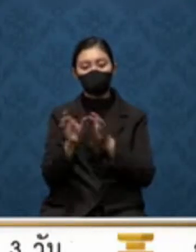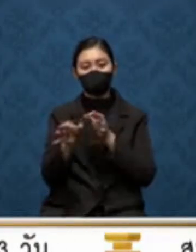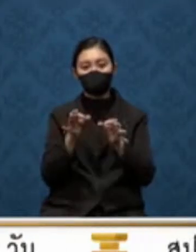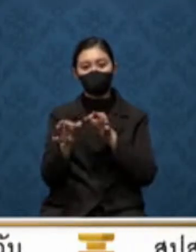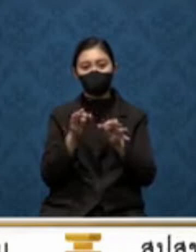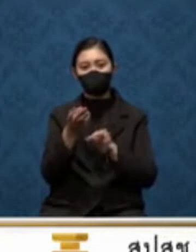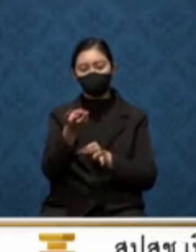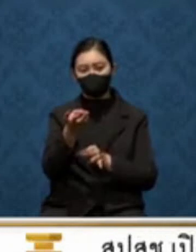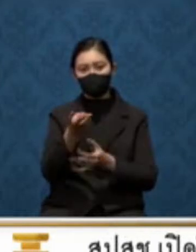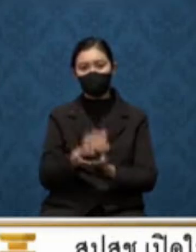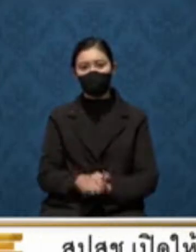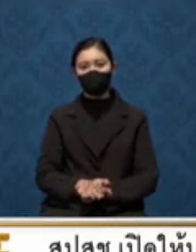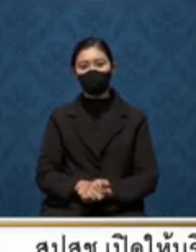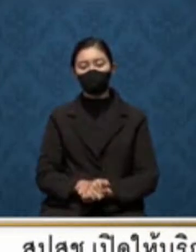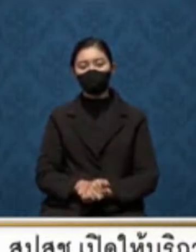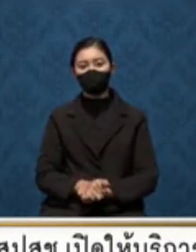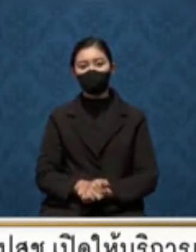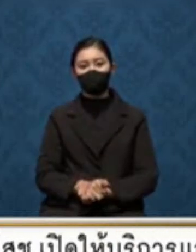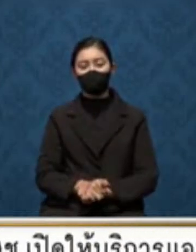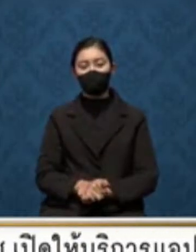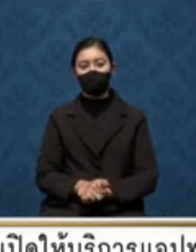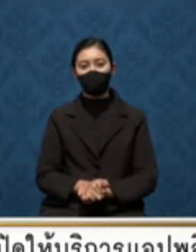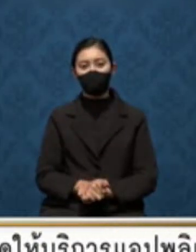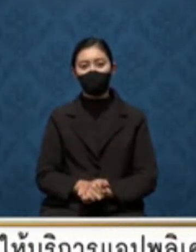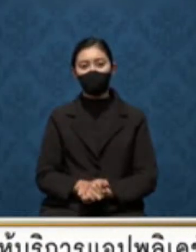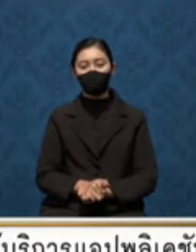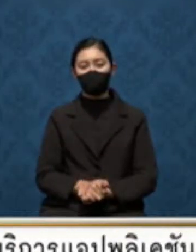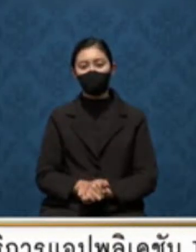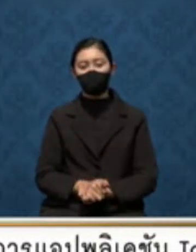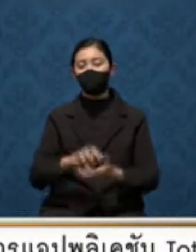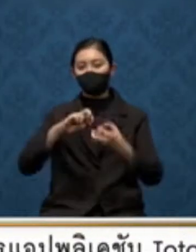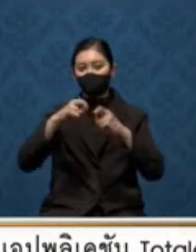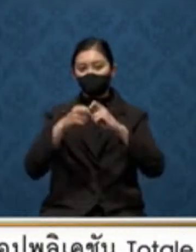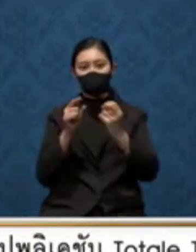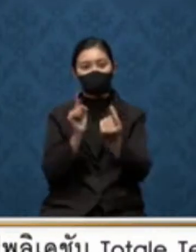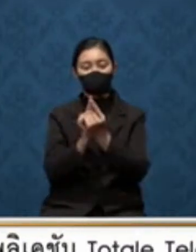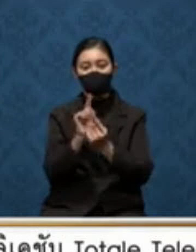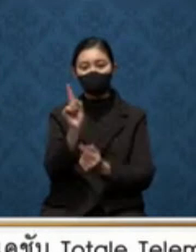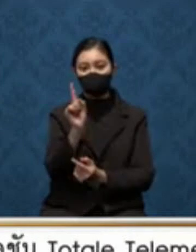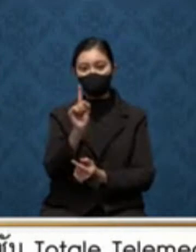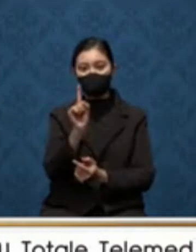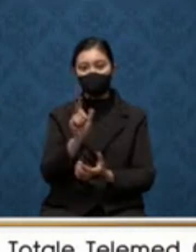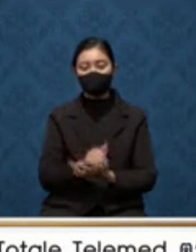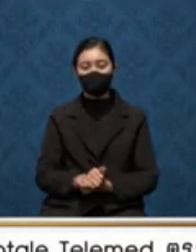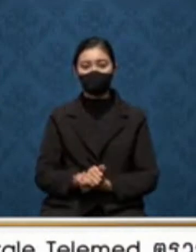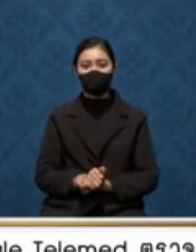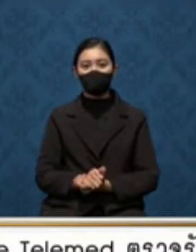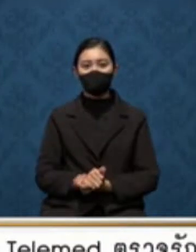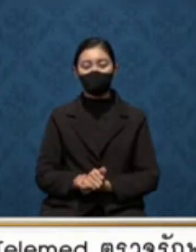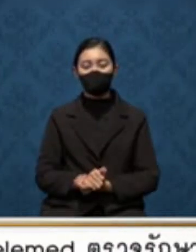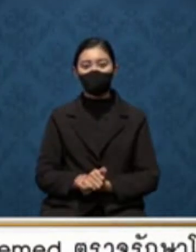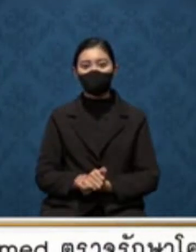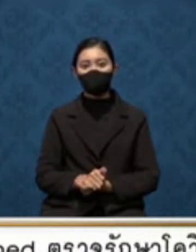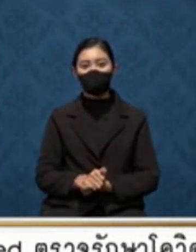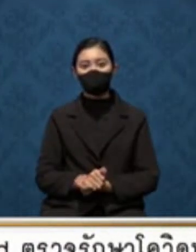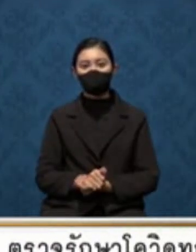นกพิจารณาใชกรธิการเราพบปัญหาว่ากระบวนการแก้กตหมายผมตองยรควจริครับผมเอง wil